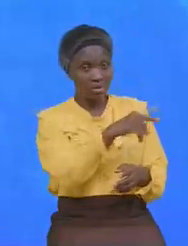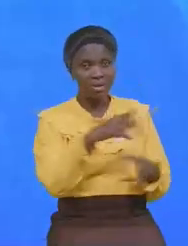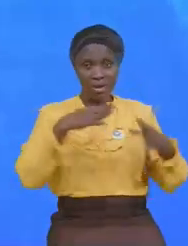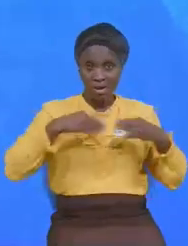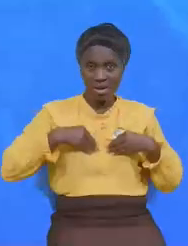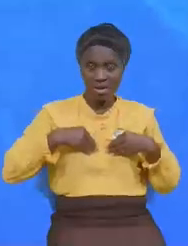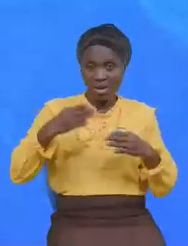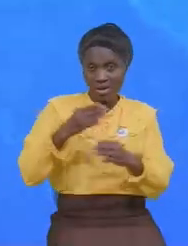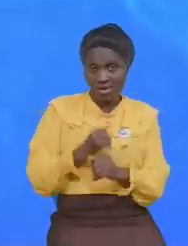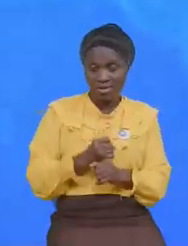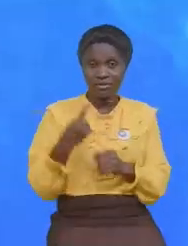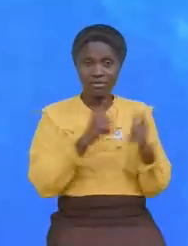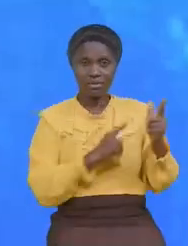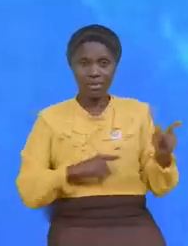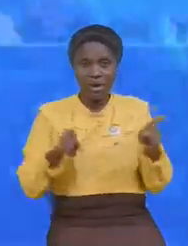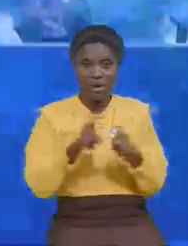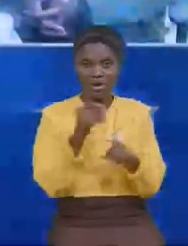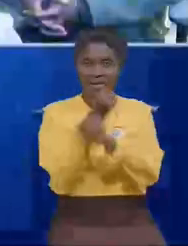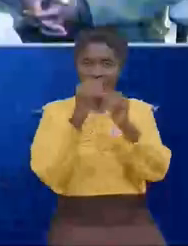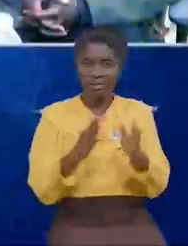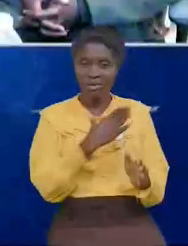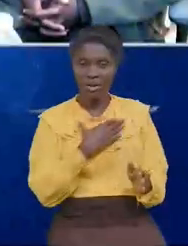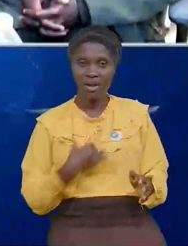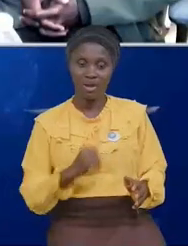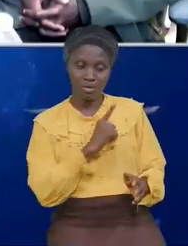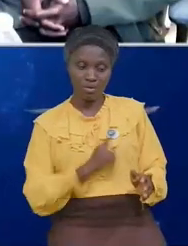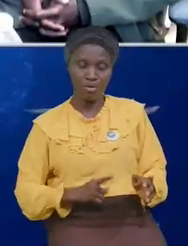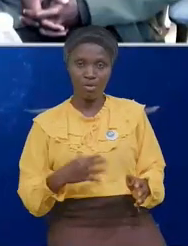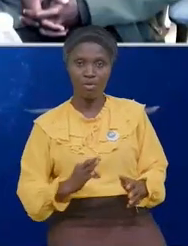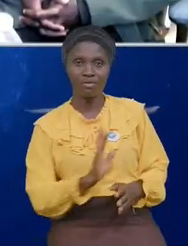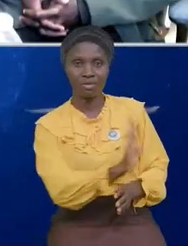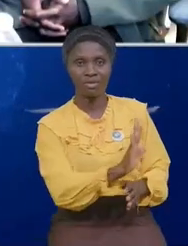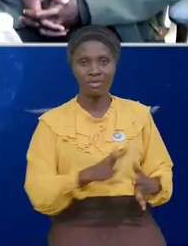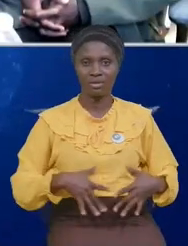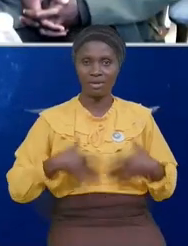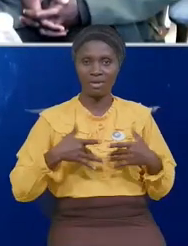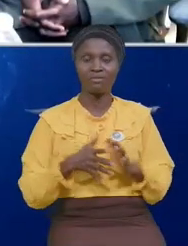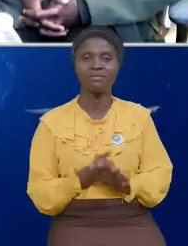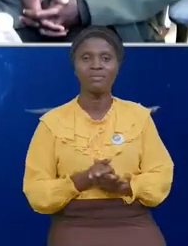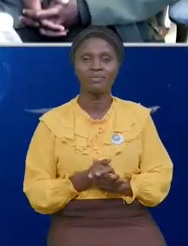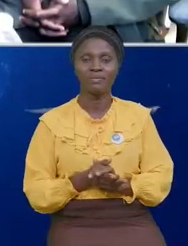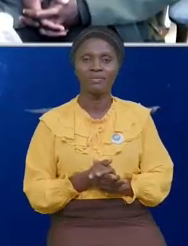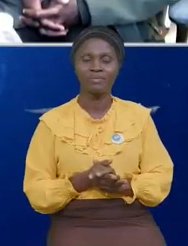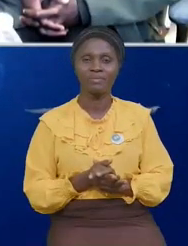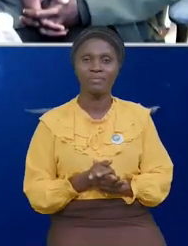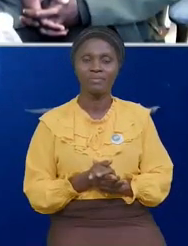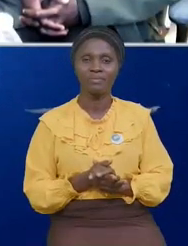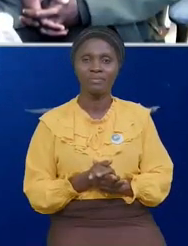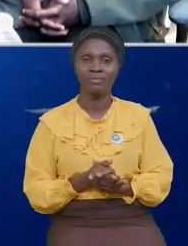reçu le Seigneur en tant que sauveur et Seigneur de sa vie.